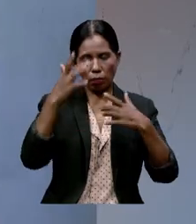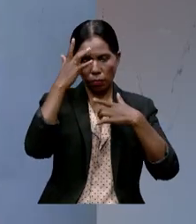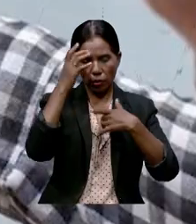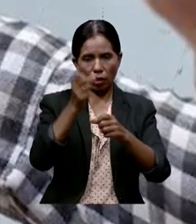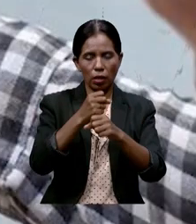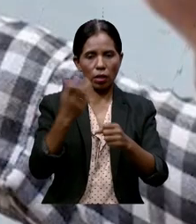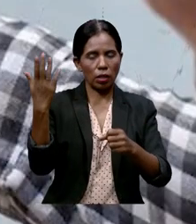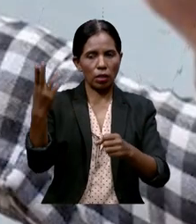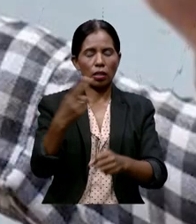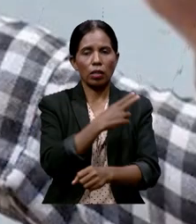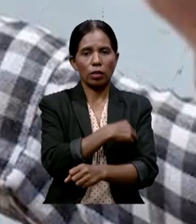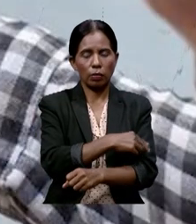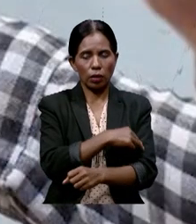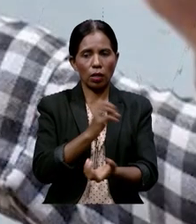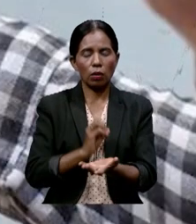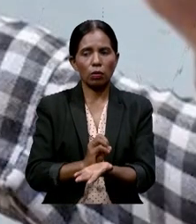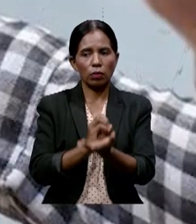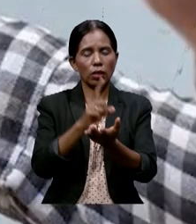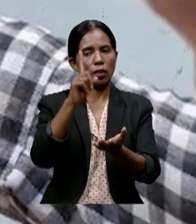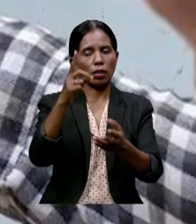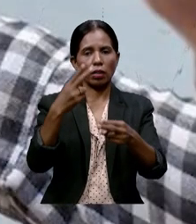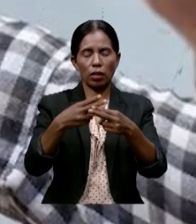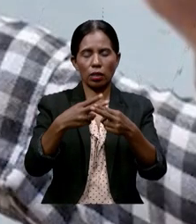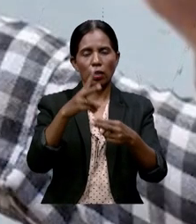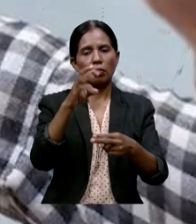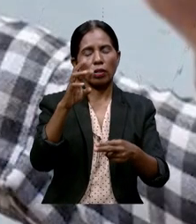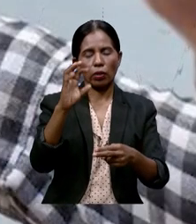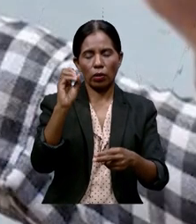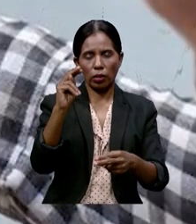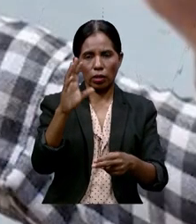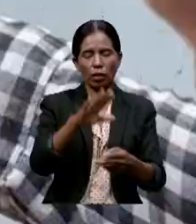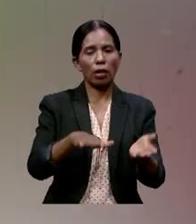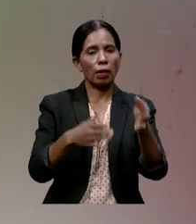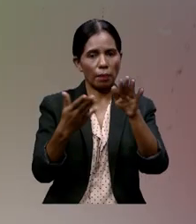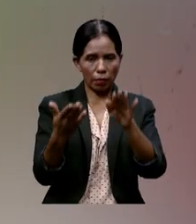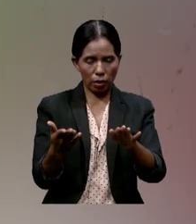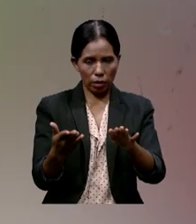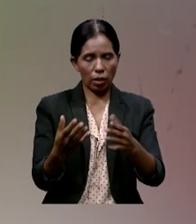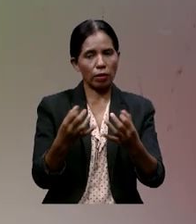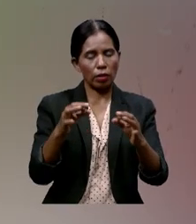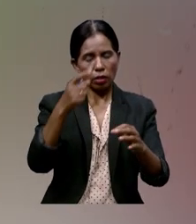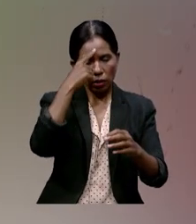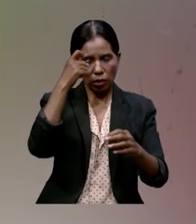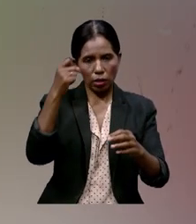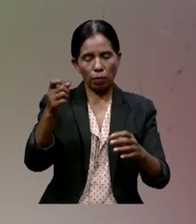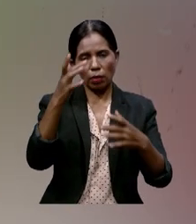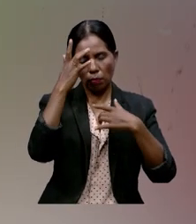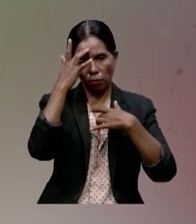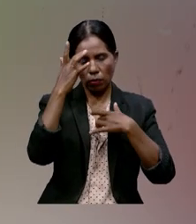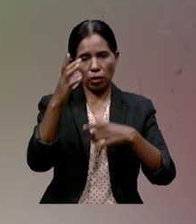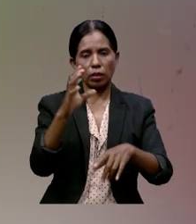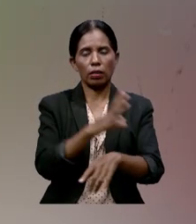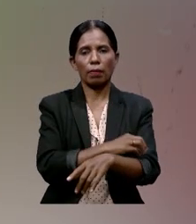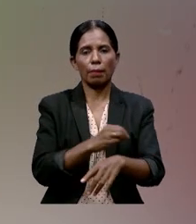ohela tratamento iha raiwa no ida honaram Veronica dos Santos makla convida tamba positivo raiva. Dado